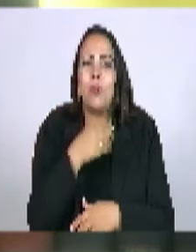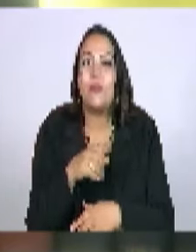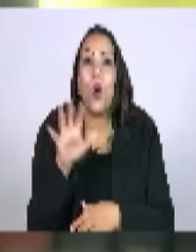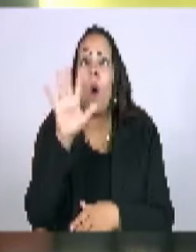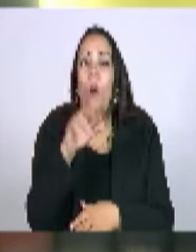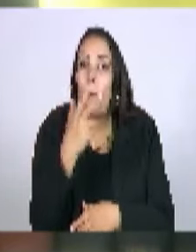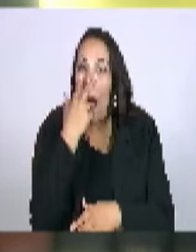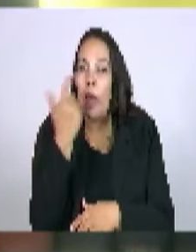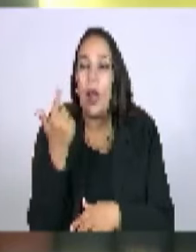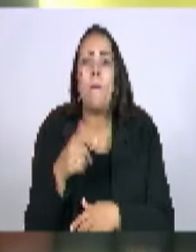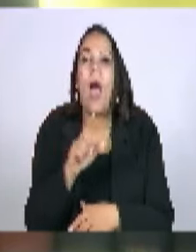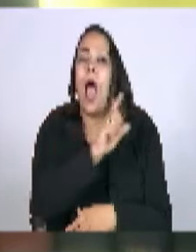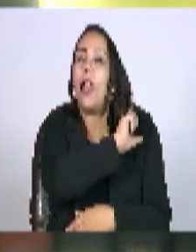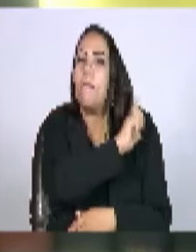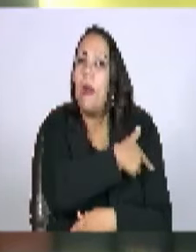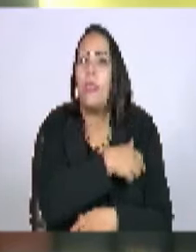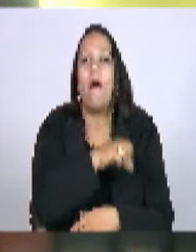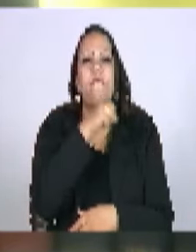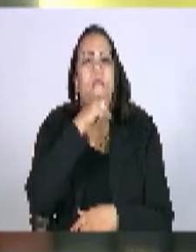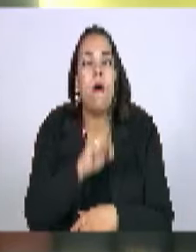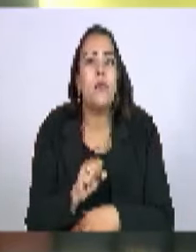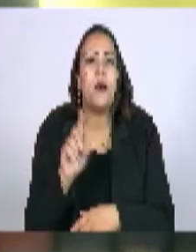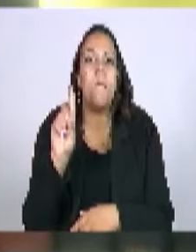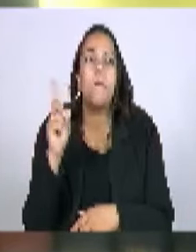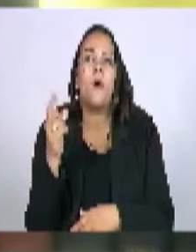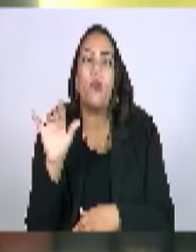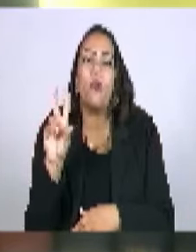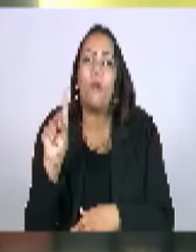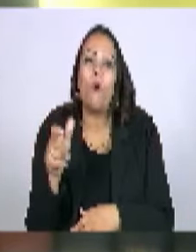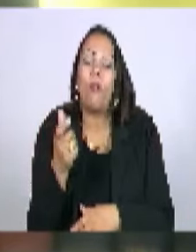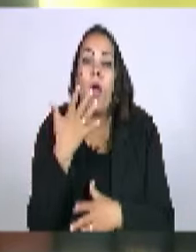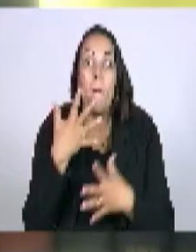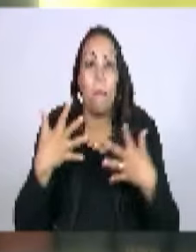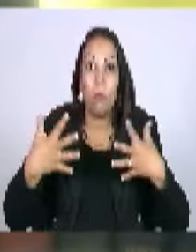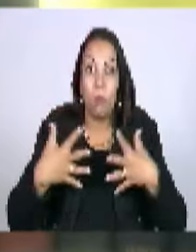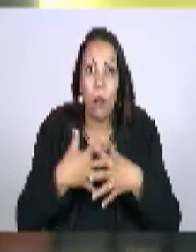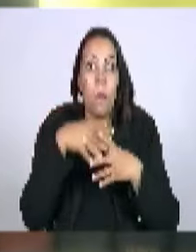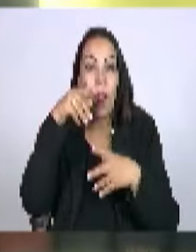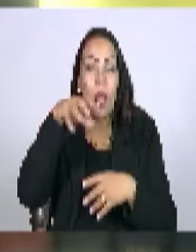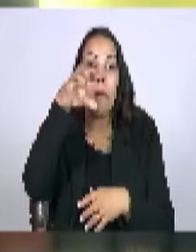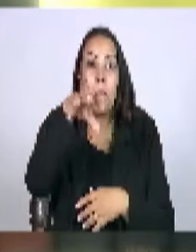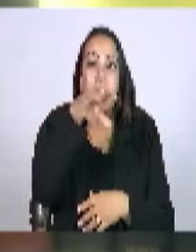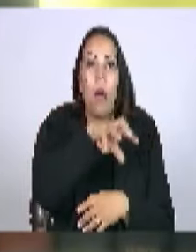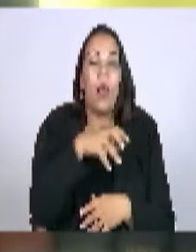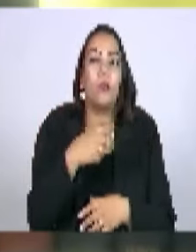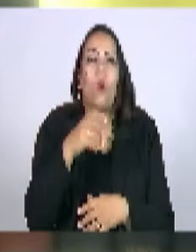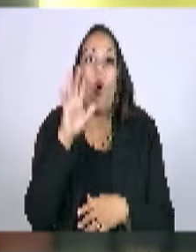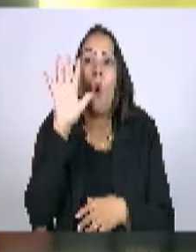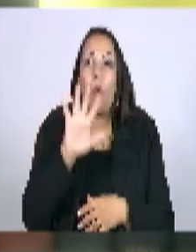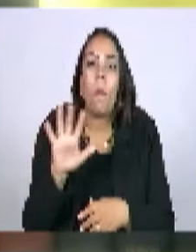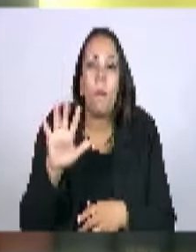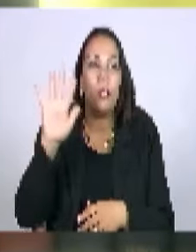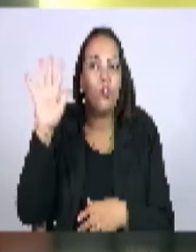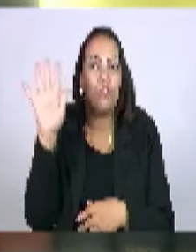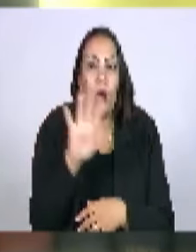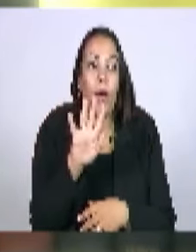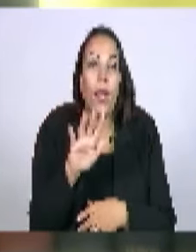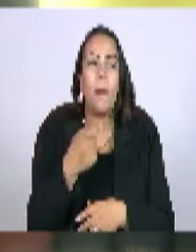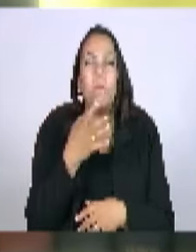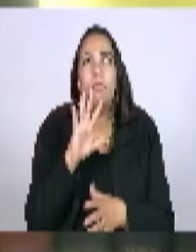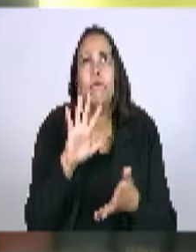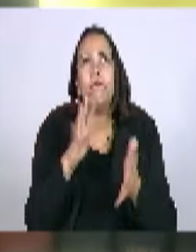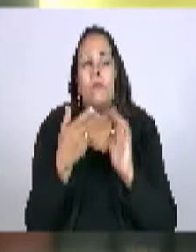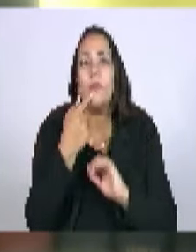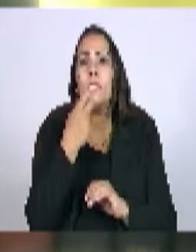اللي هي بريطانيا والمانيا وفرنسا لكن لما انضمت ليها دول اوروبا الشرقيه من حوالي 20